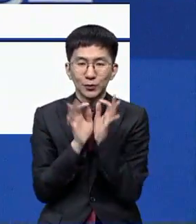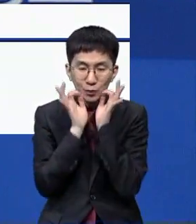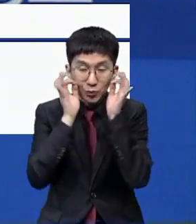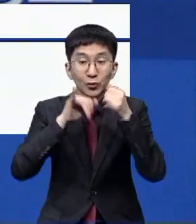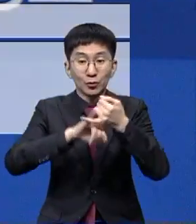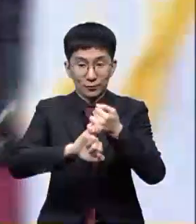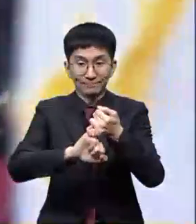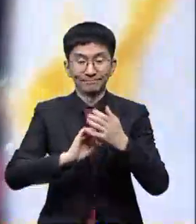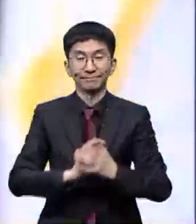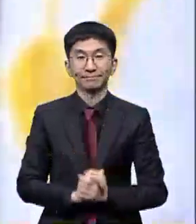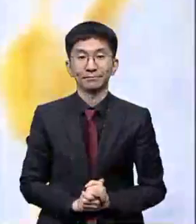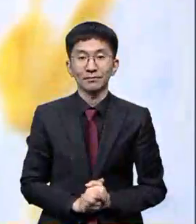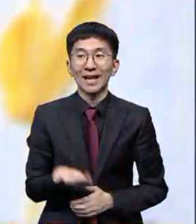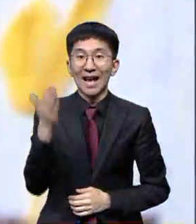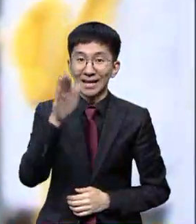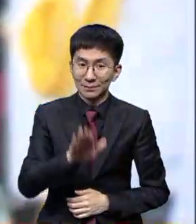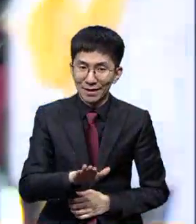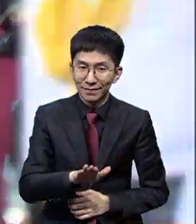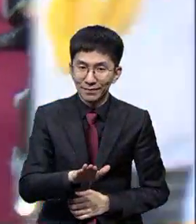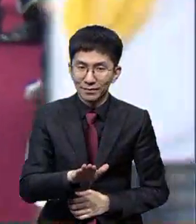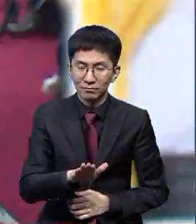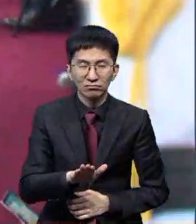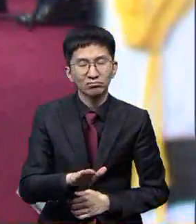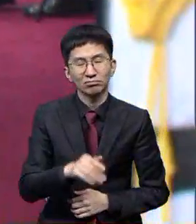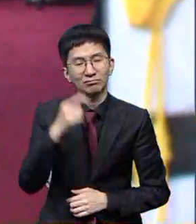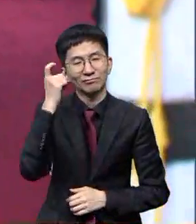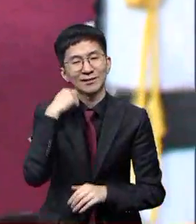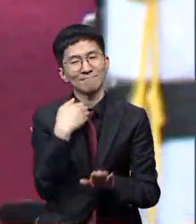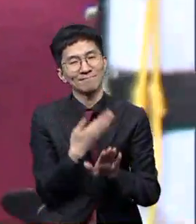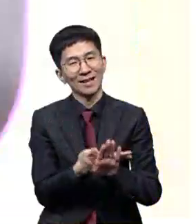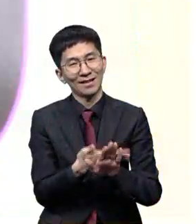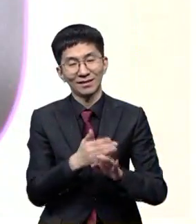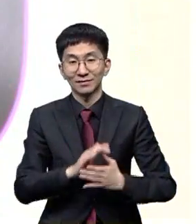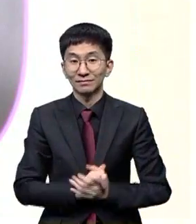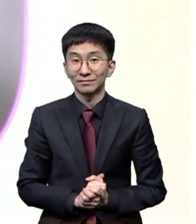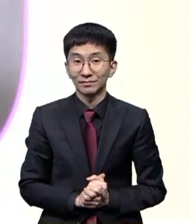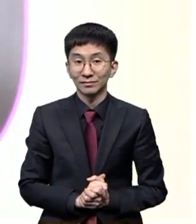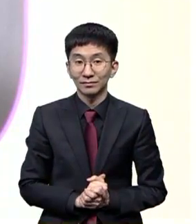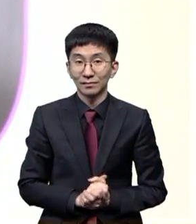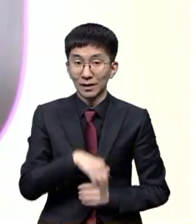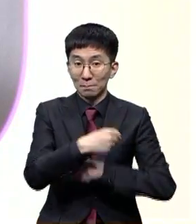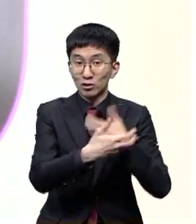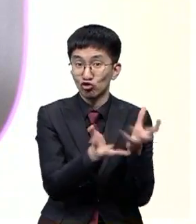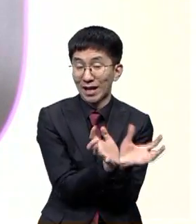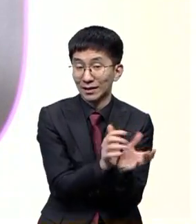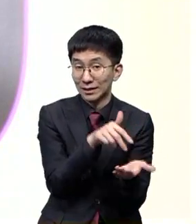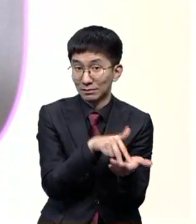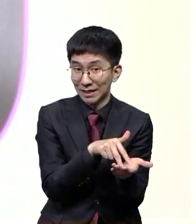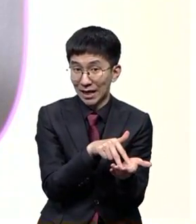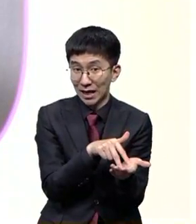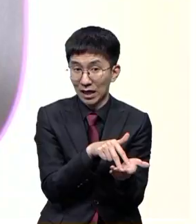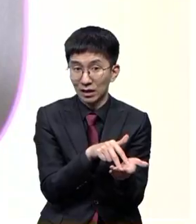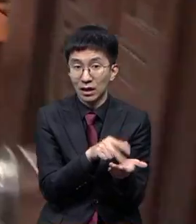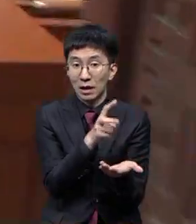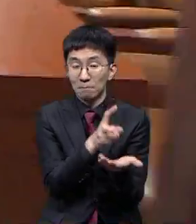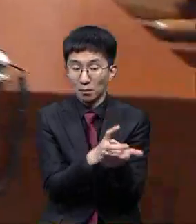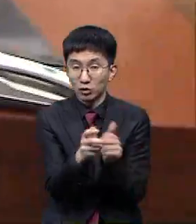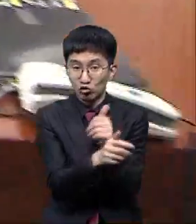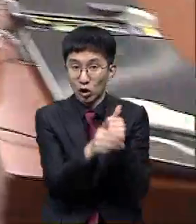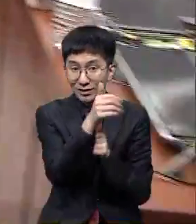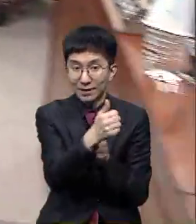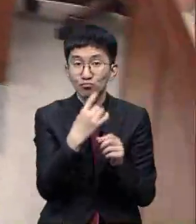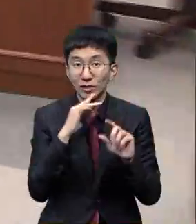한다고 생각합니다. 하지만 이후 행보는 달랐습니다. 민주당은 원구성 단계부터 법제사법위원장을